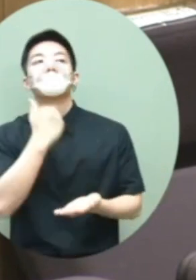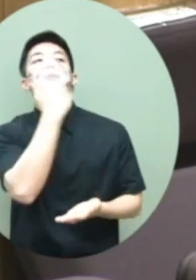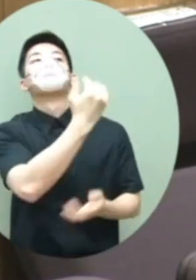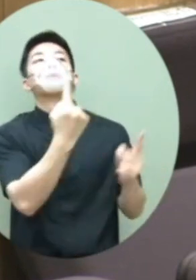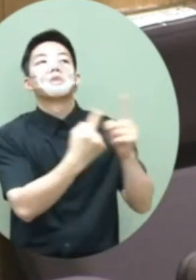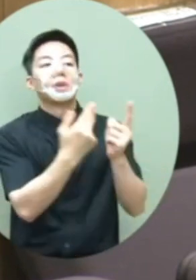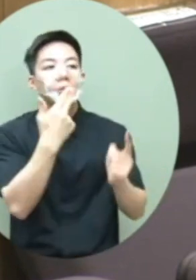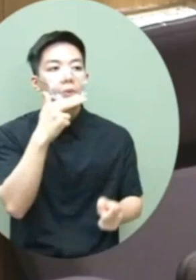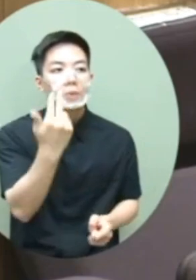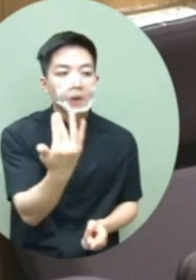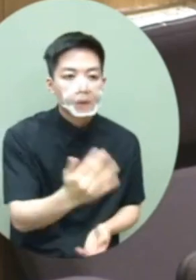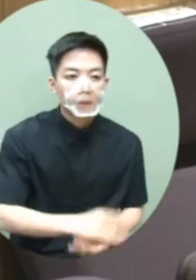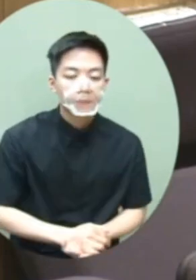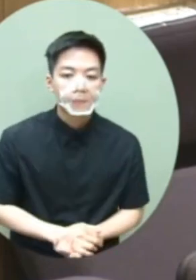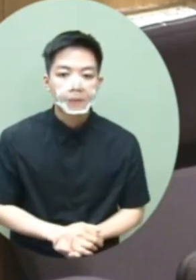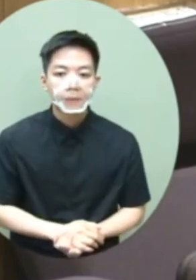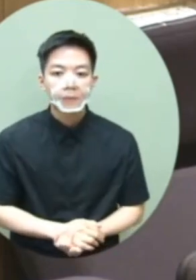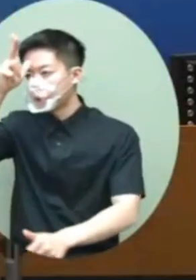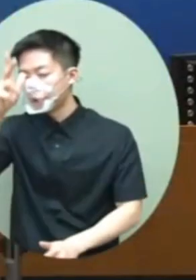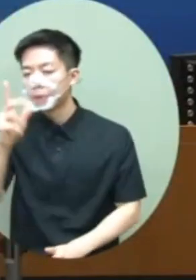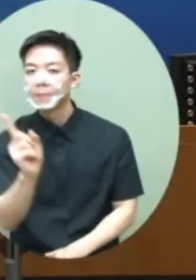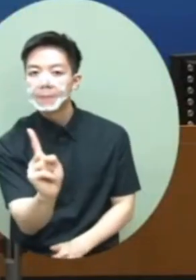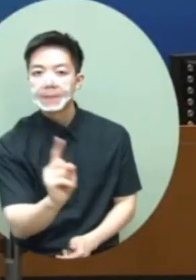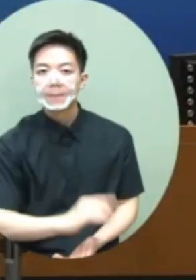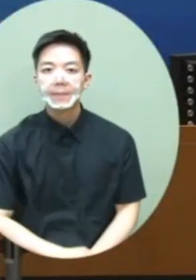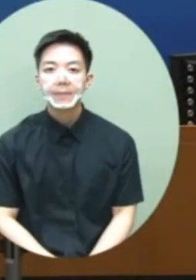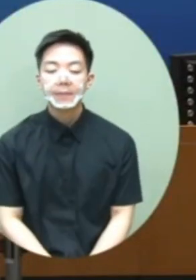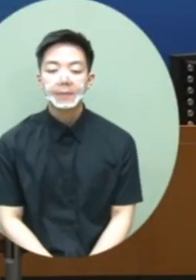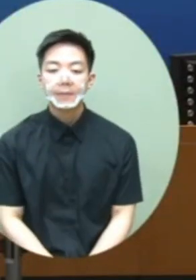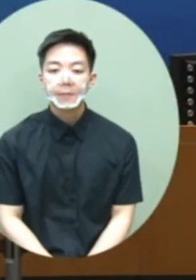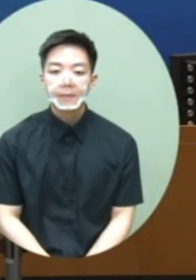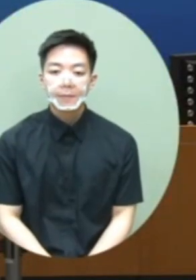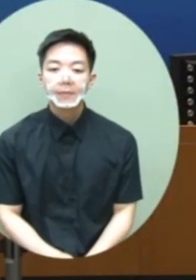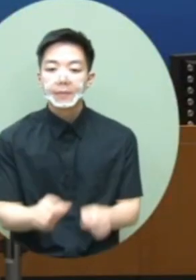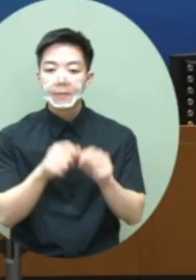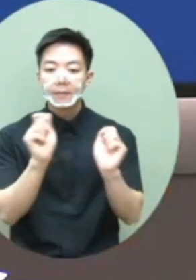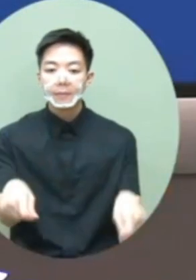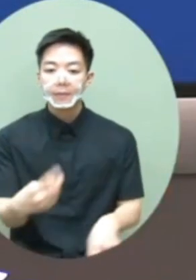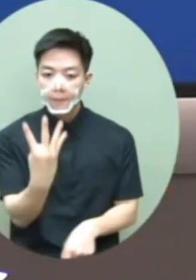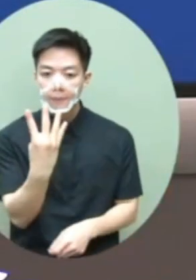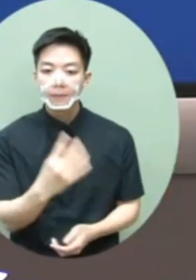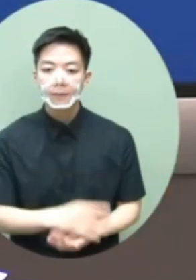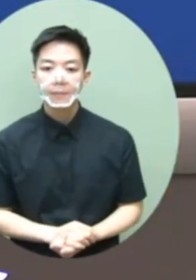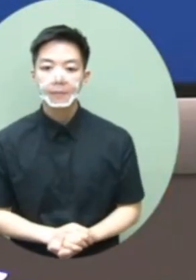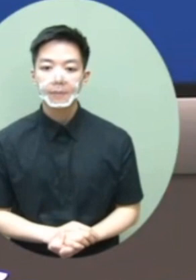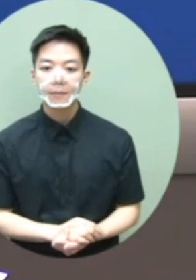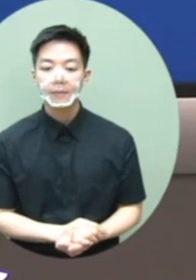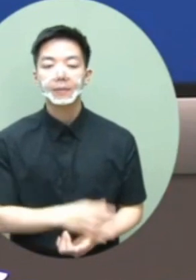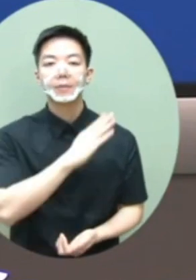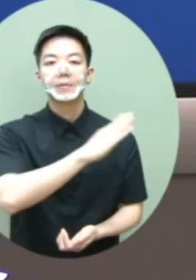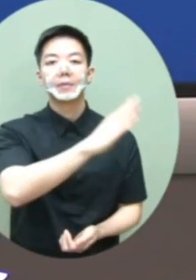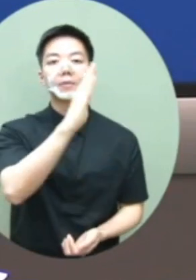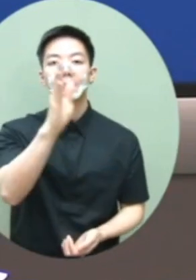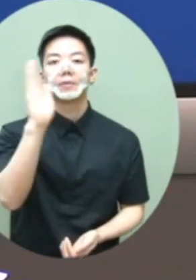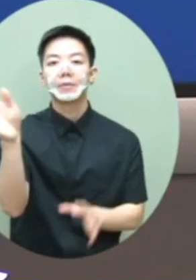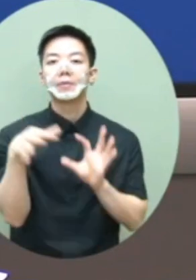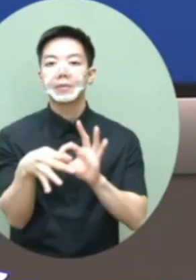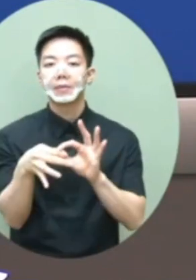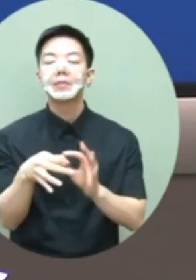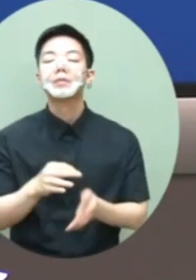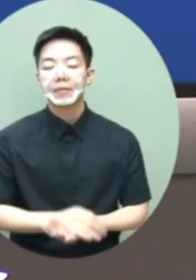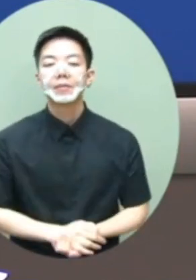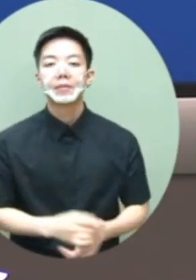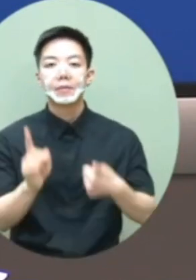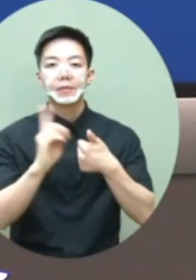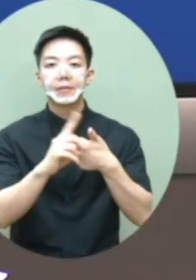冇話多咗幾多個個案先叫做有效呢？ 四個問題嚇，涉及都係好唔同嘅範疇。第一